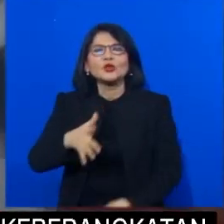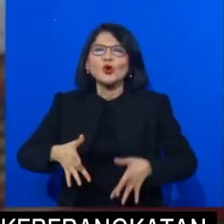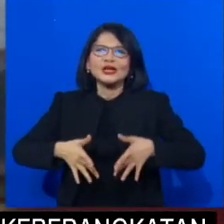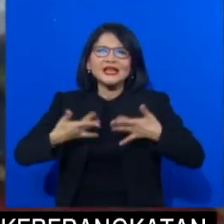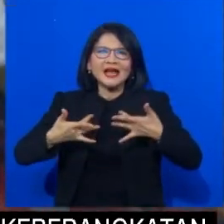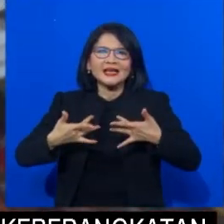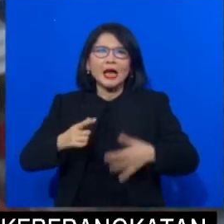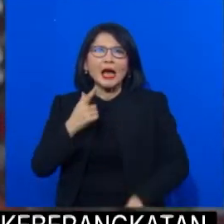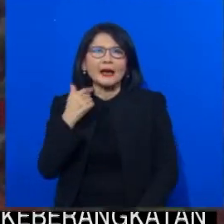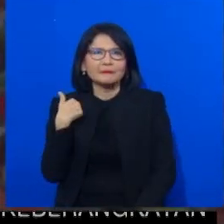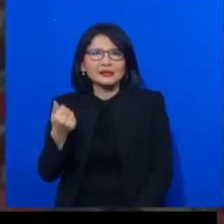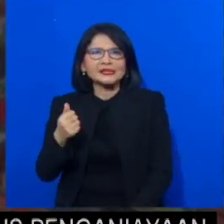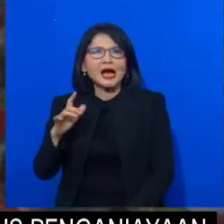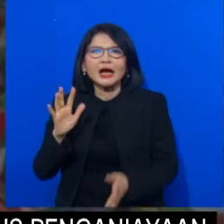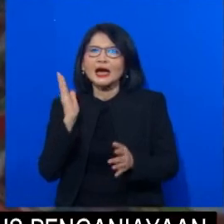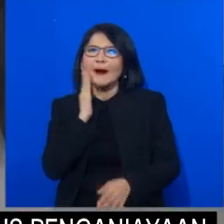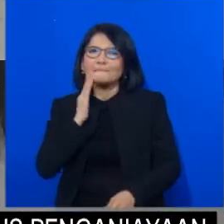sehingga dengan mudah mengudara.